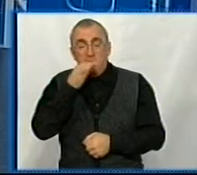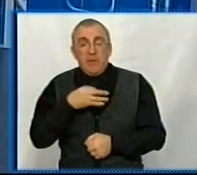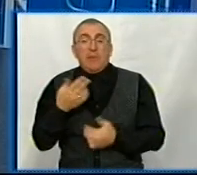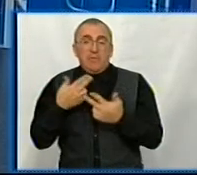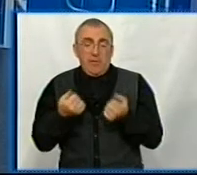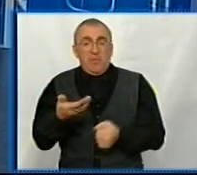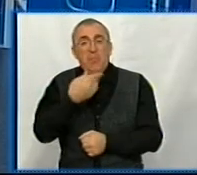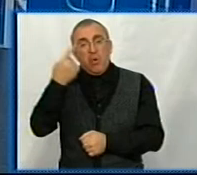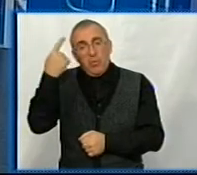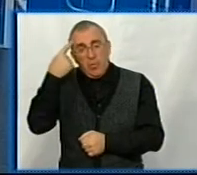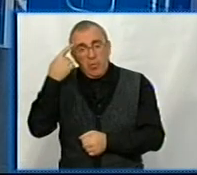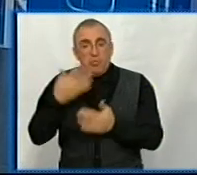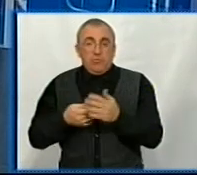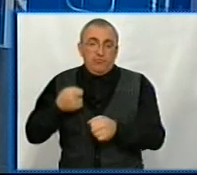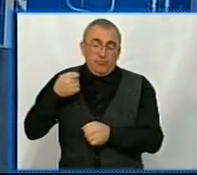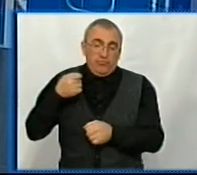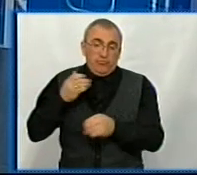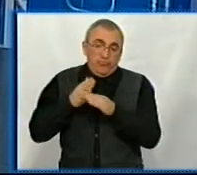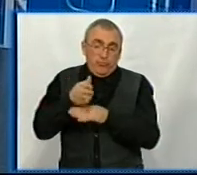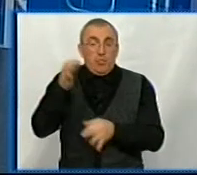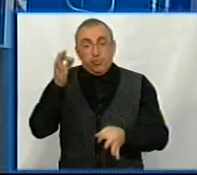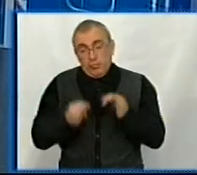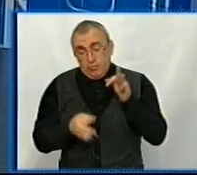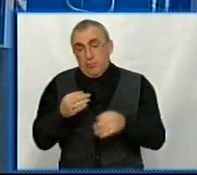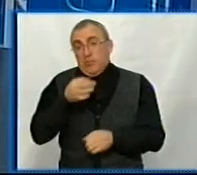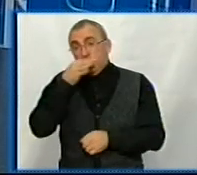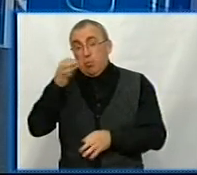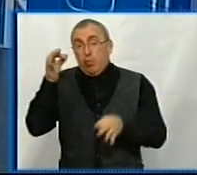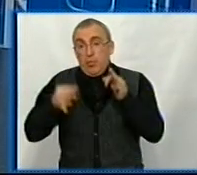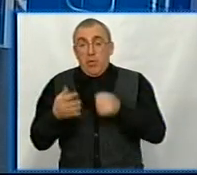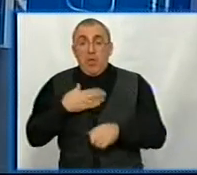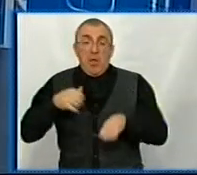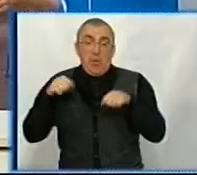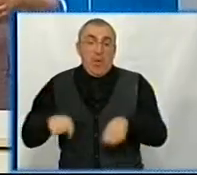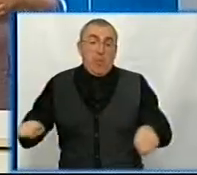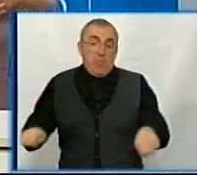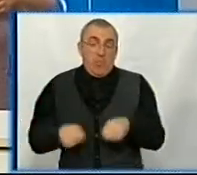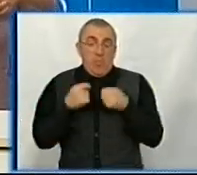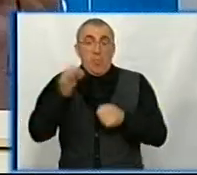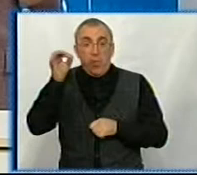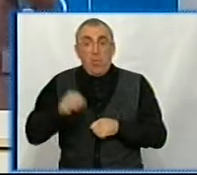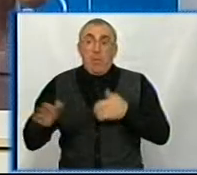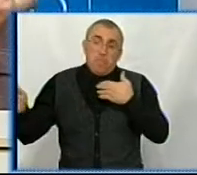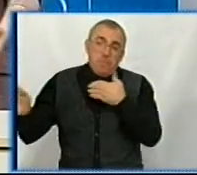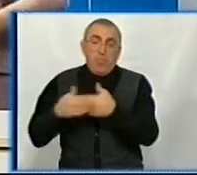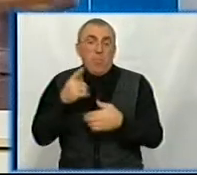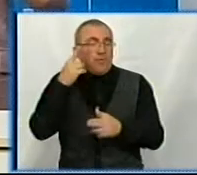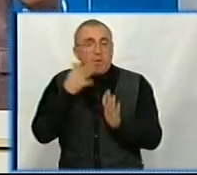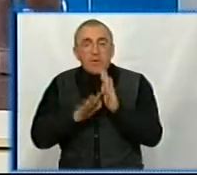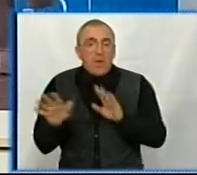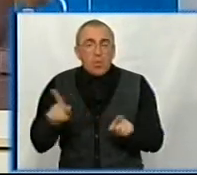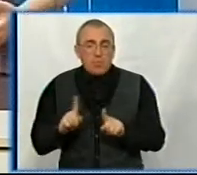ми думали, що ми оце зайдемо в суд, скажемо судді, що наші права порушуються, і людину покарають. Тобто вони не